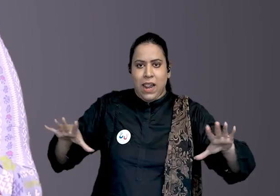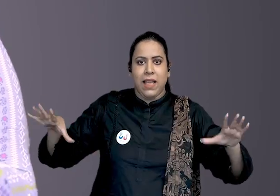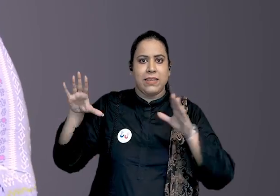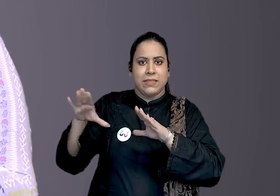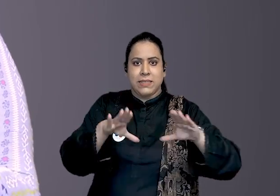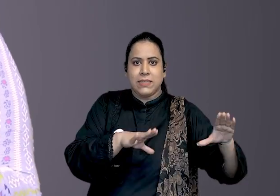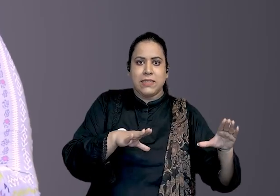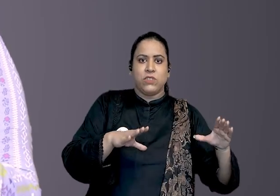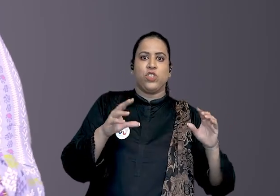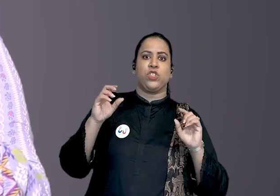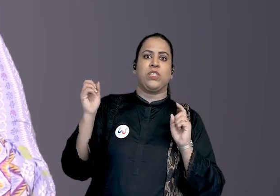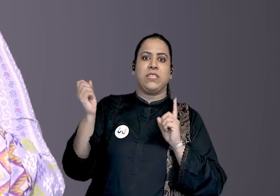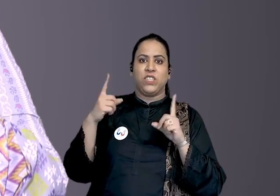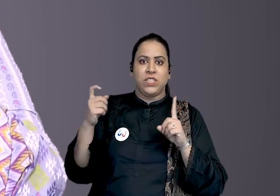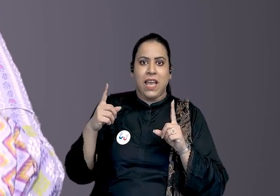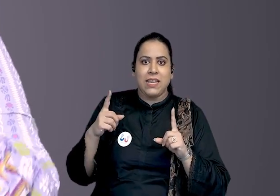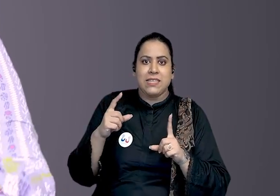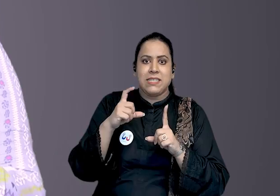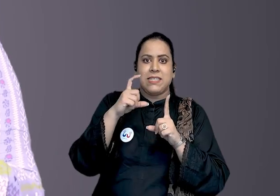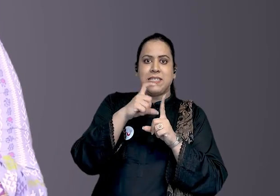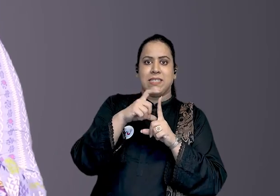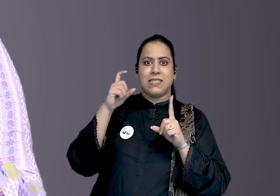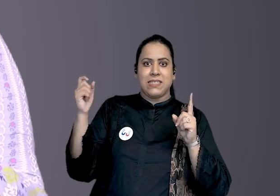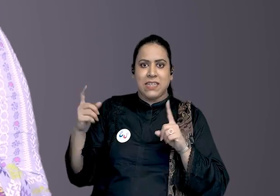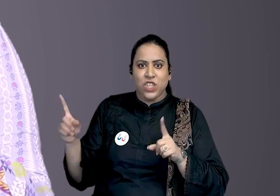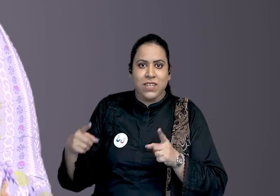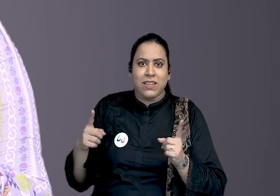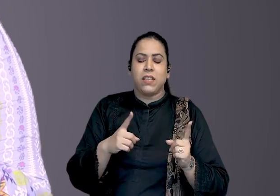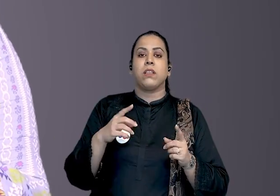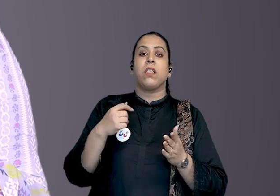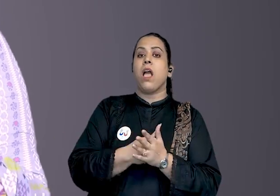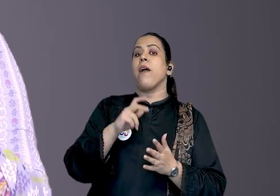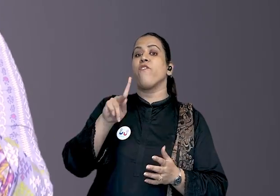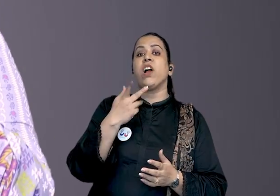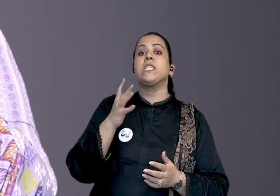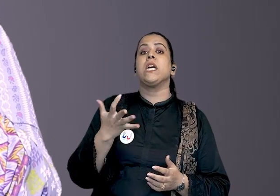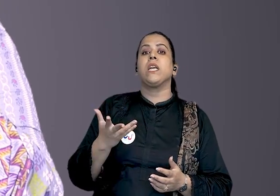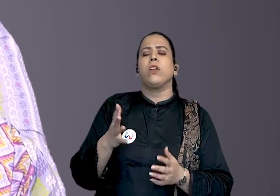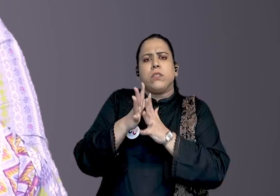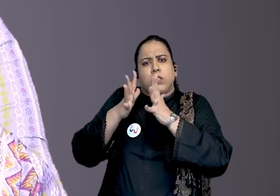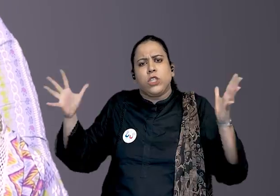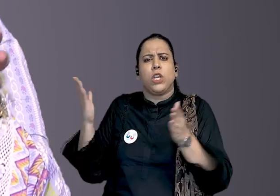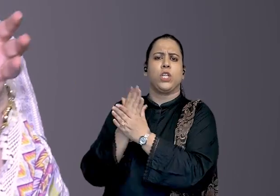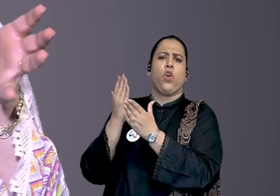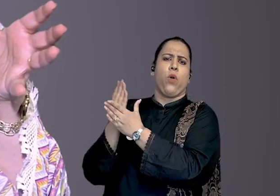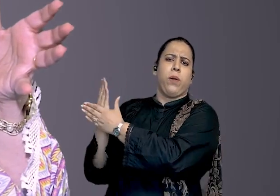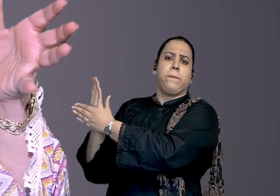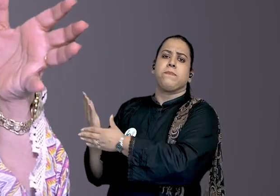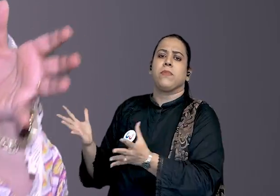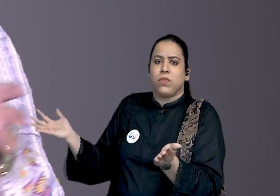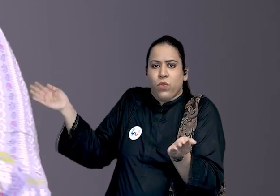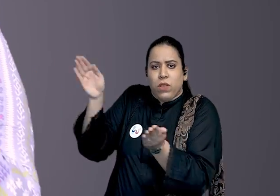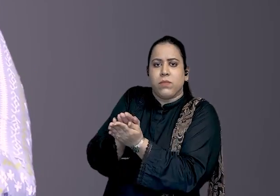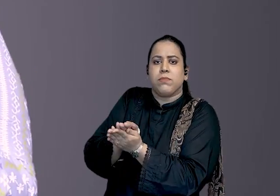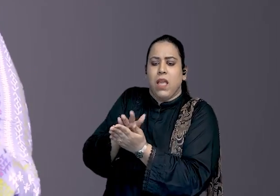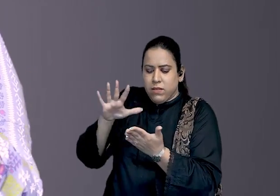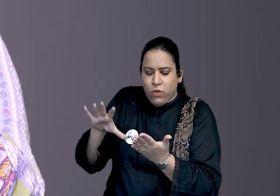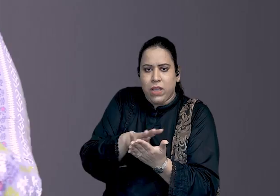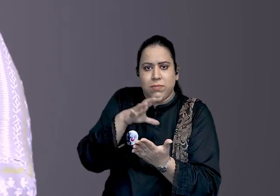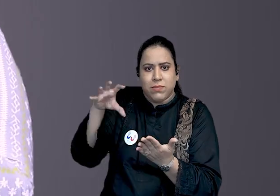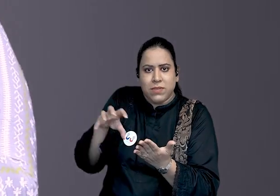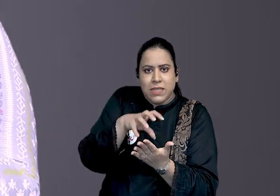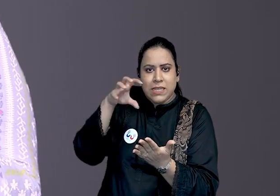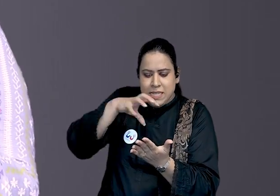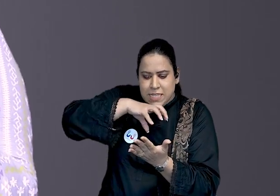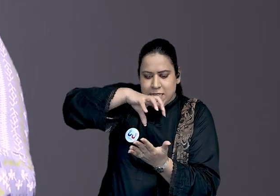اتنے ڈاکومنٹس پڑے ہوئے ہیں ان کو ہم 1 by 1 اسکین کریں، اور اسکین کرنے کے بعد ان کا ایک بڑا لینتھی پروسیجر ہوتا ہے